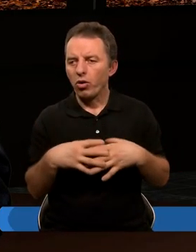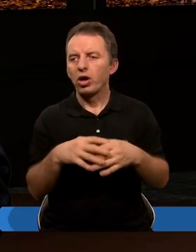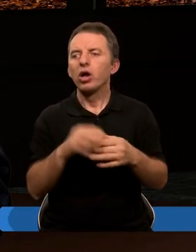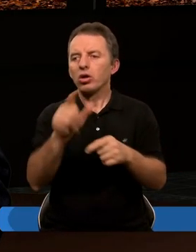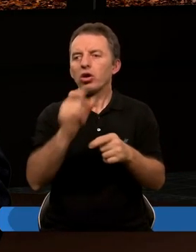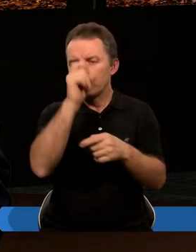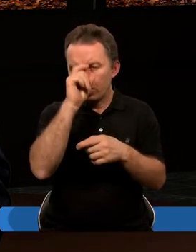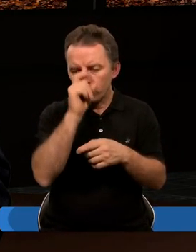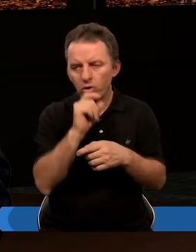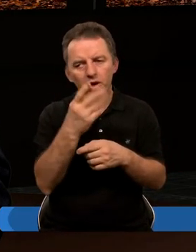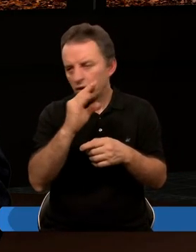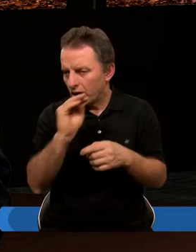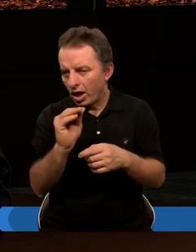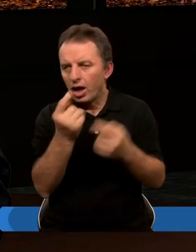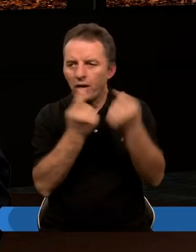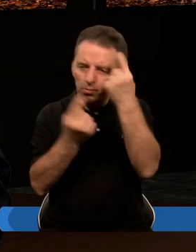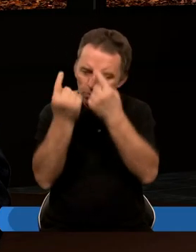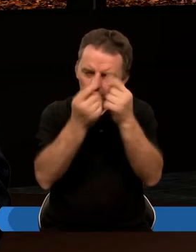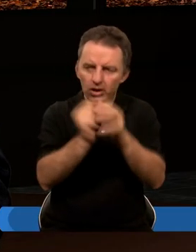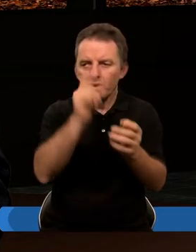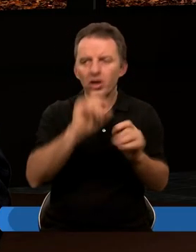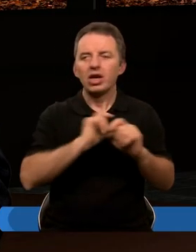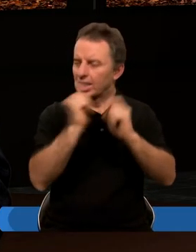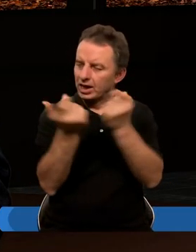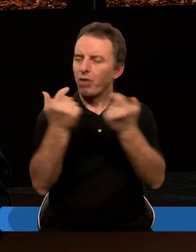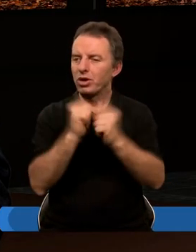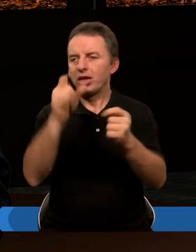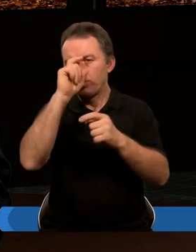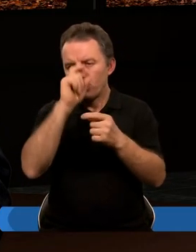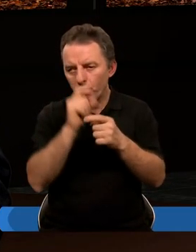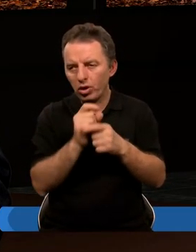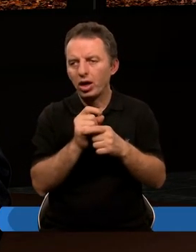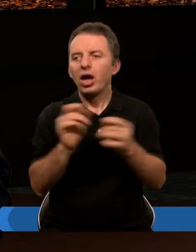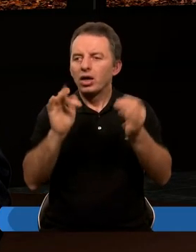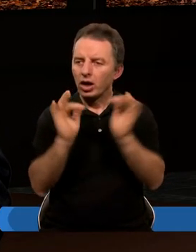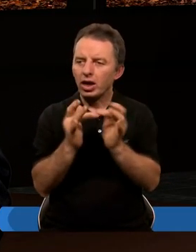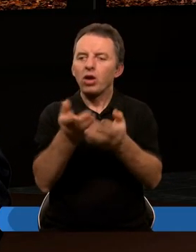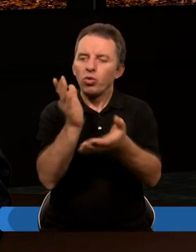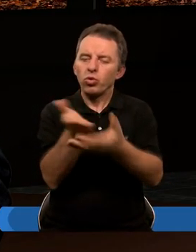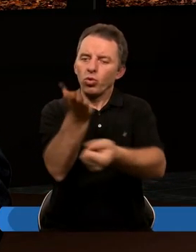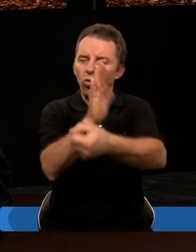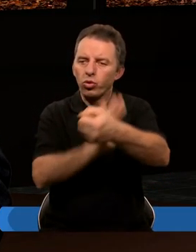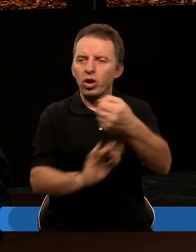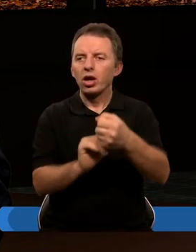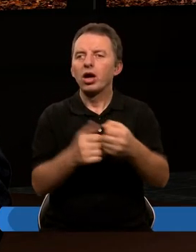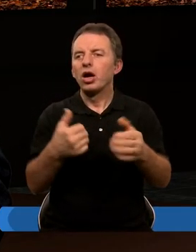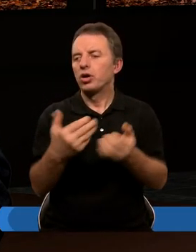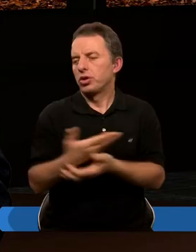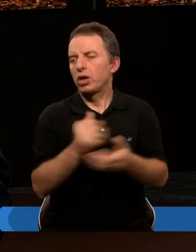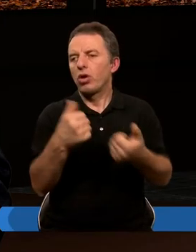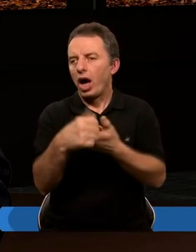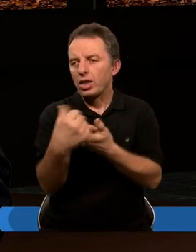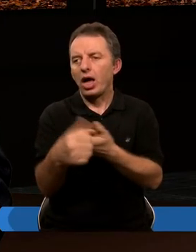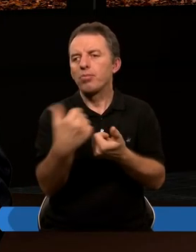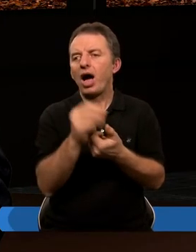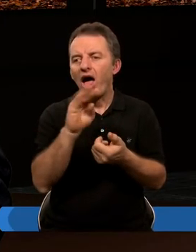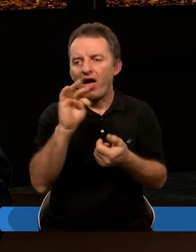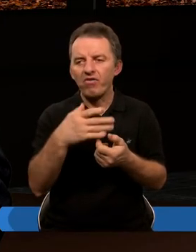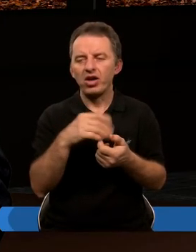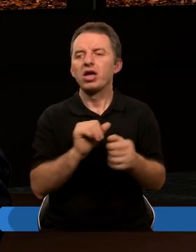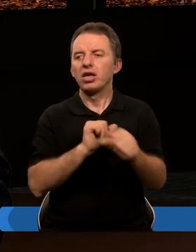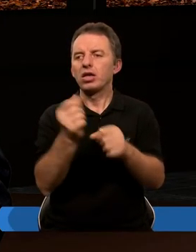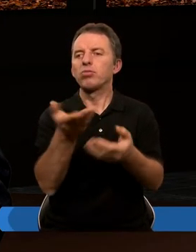ono jest złe. Moje myśli też są złe, ja cały jestem zły z racji swego urodzenia, jako dziecko Adama i Ewy. A